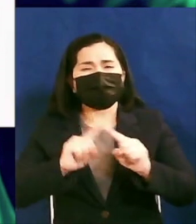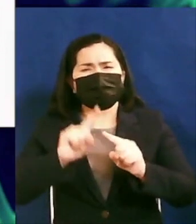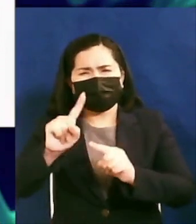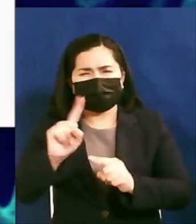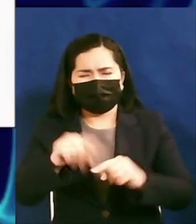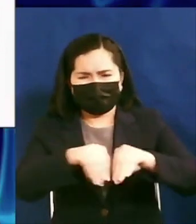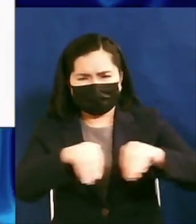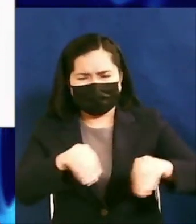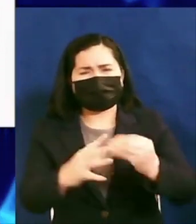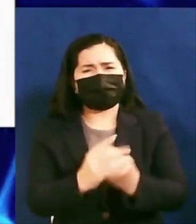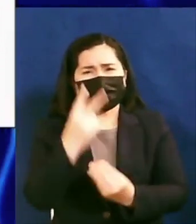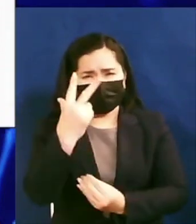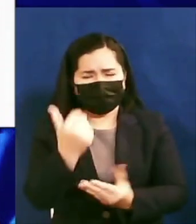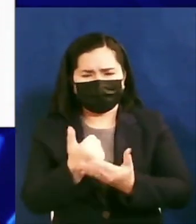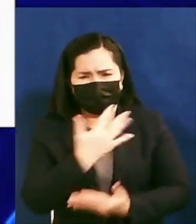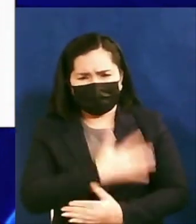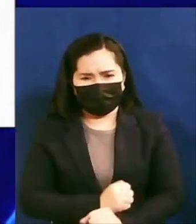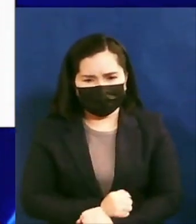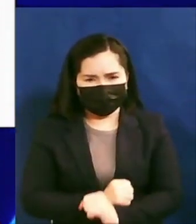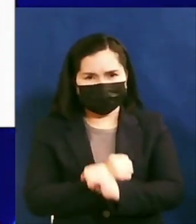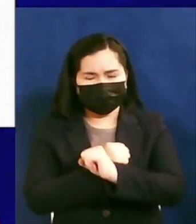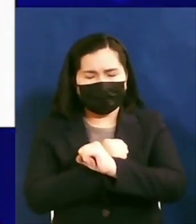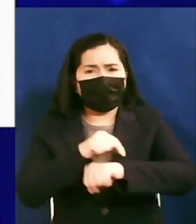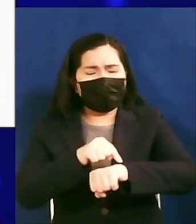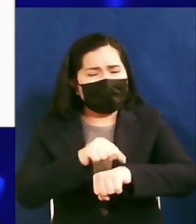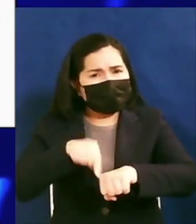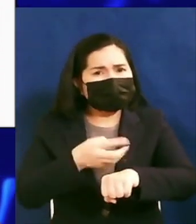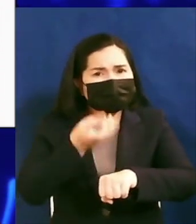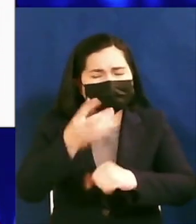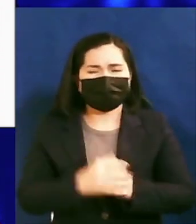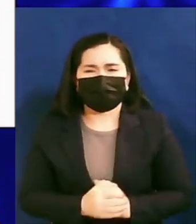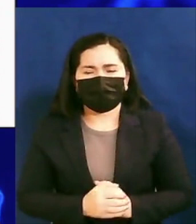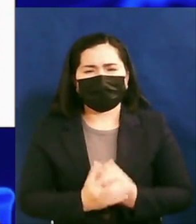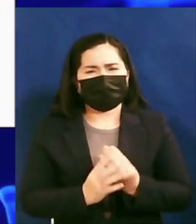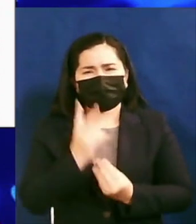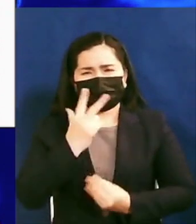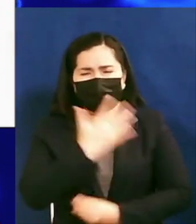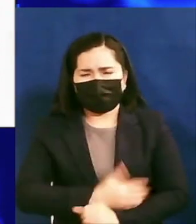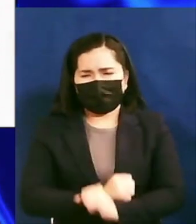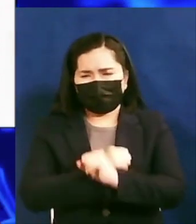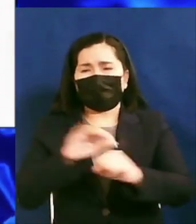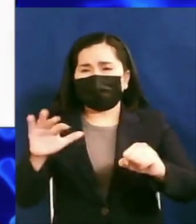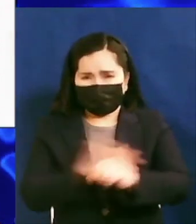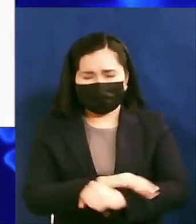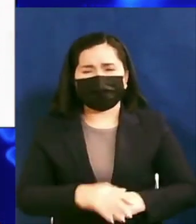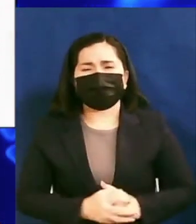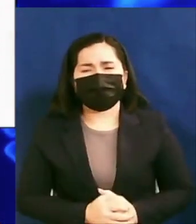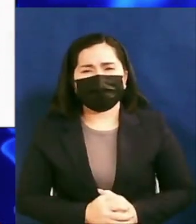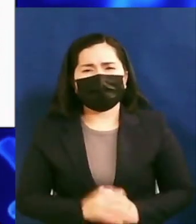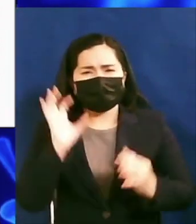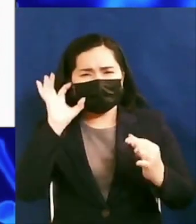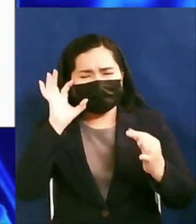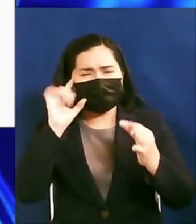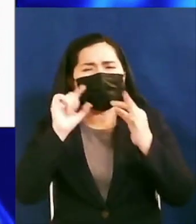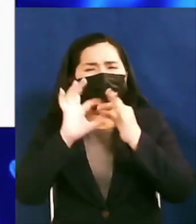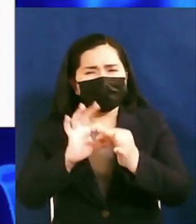ห่างกันเพียง3สัปดาห์แล้วก็ถัดไปอีก2สัปดาห์ก็รวมเป็น5สัปดาห์ภูมิคุ้มกันก็ขึ้นเต็มที่นะครับเพราะฉะนั้นความกังวลเรื่องสายพัน